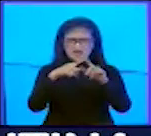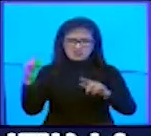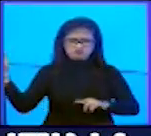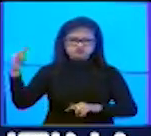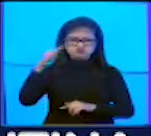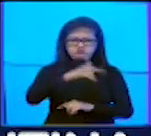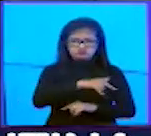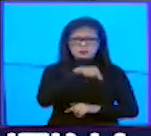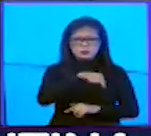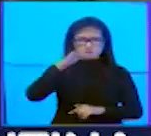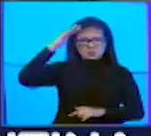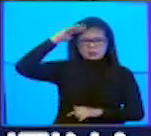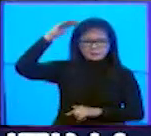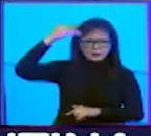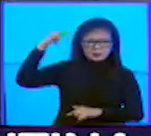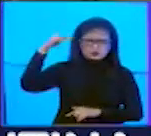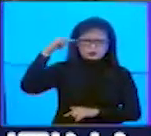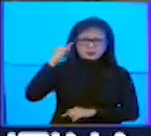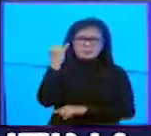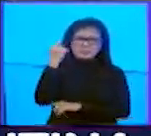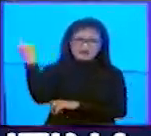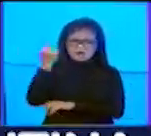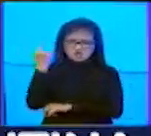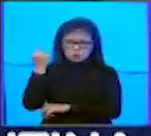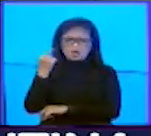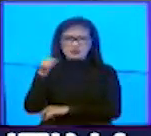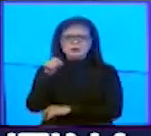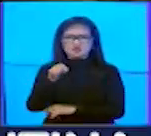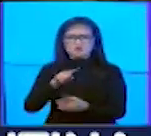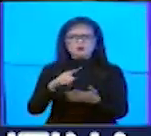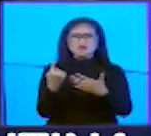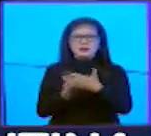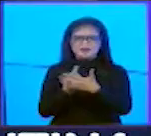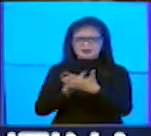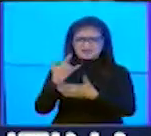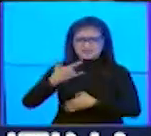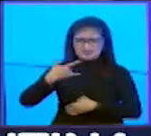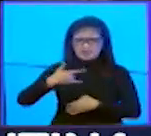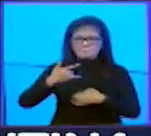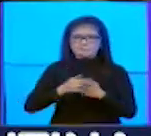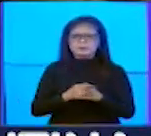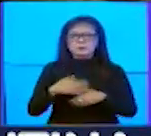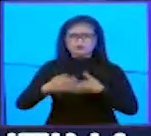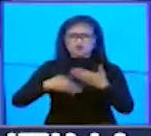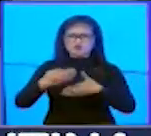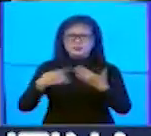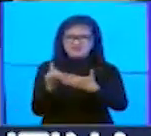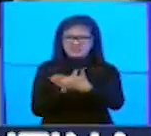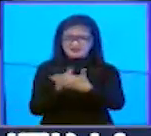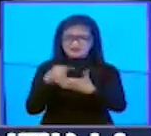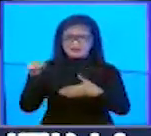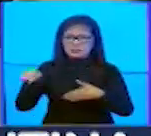terminal 3 bandara soekarno-hatta ini sudah mulai bisa dilakukan karantina proses karena ini dilakukan atas sikap pemerintah untuk